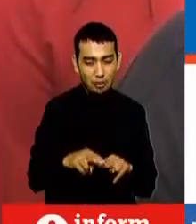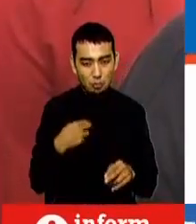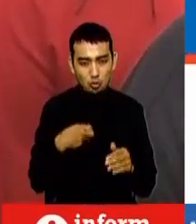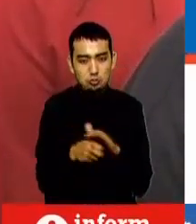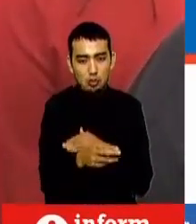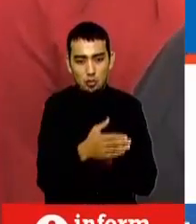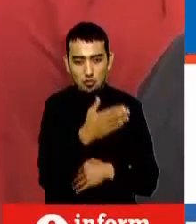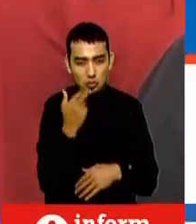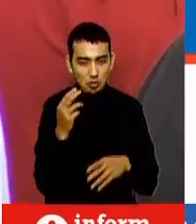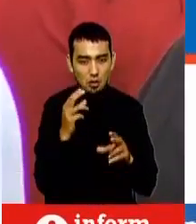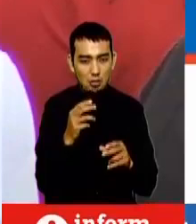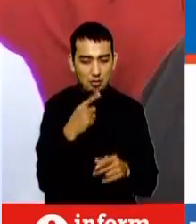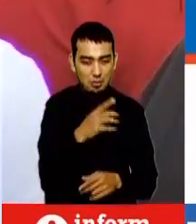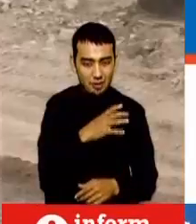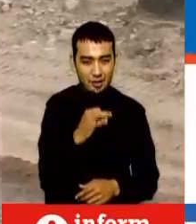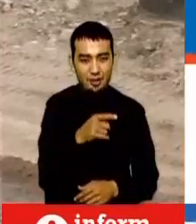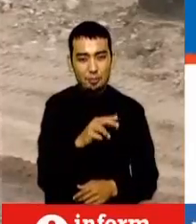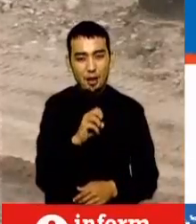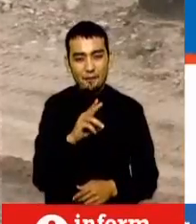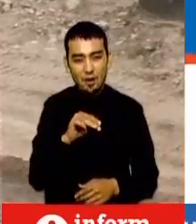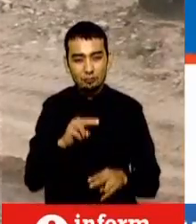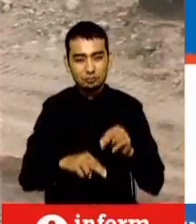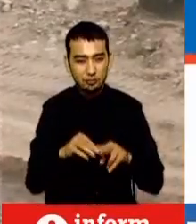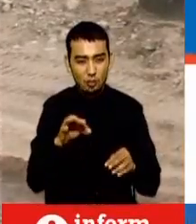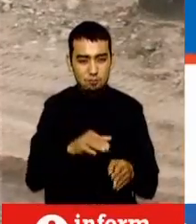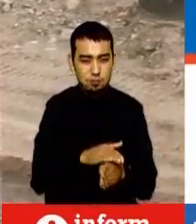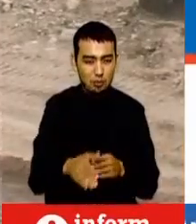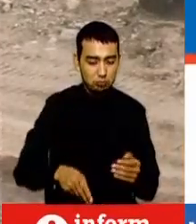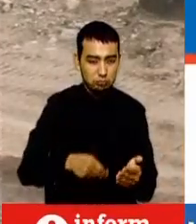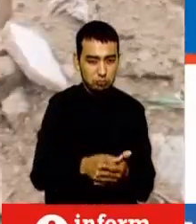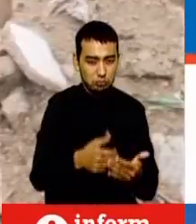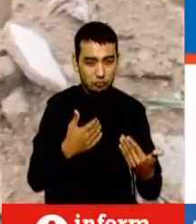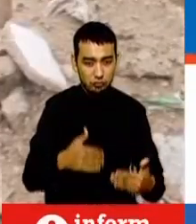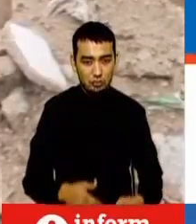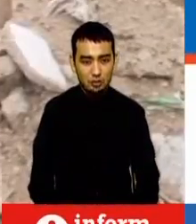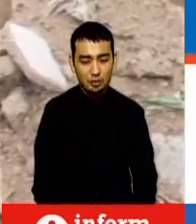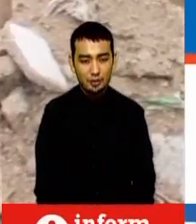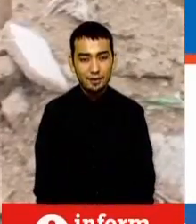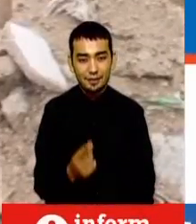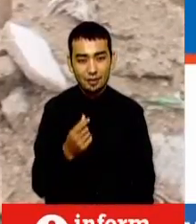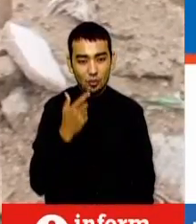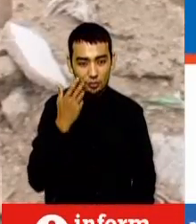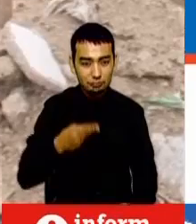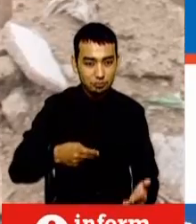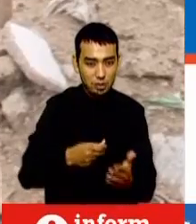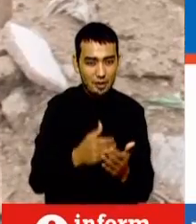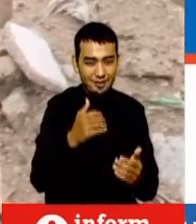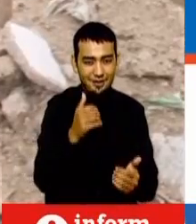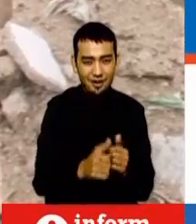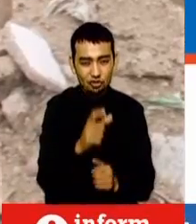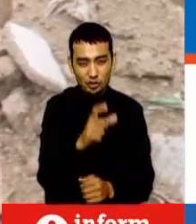қашқанымыз жоқ деп ақталды. Айтуларынша, бұл павильон құрылысының ақысы толық төленіп қойыпты. Ақша төленген кезде каждыйына чек